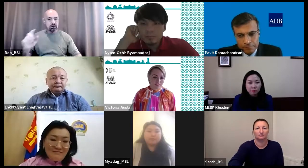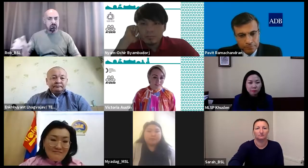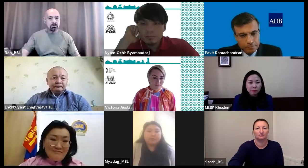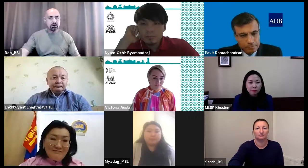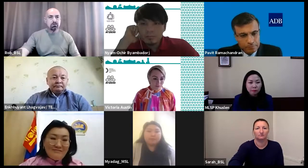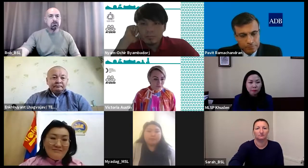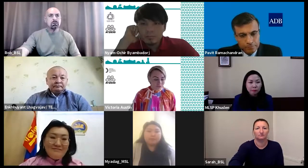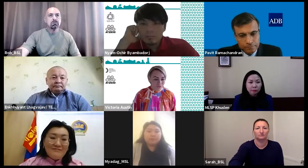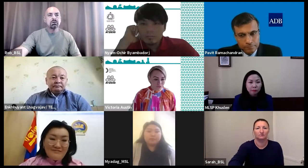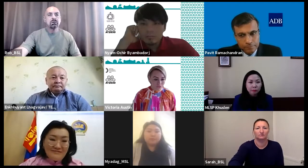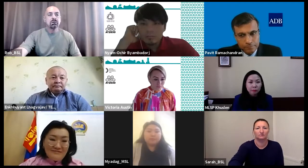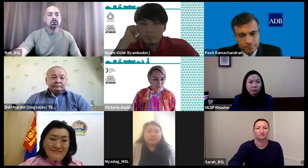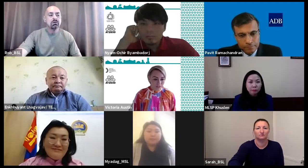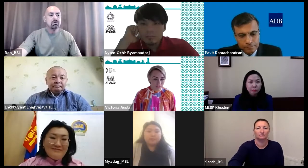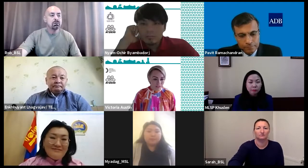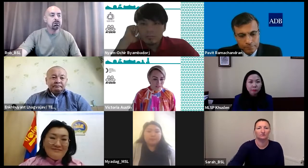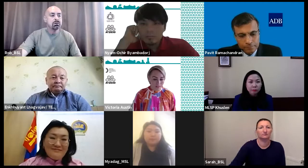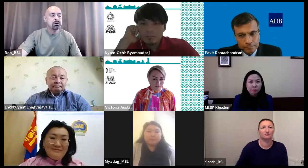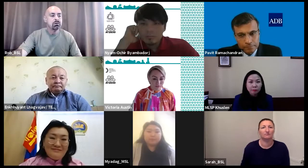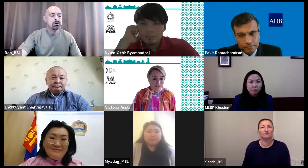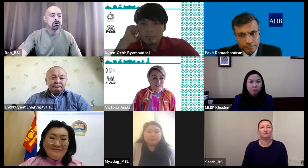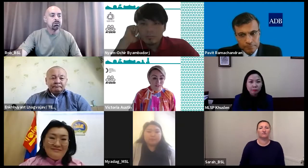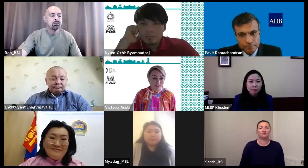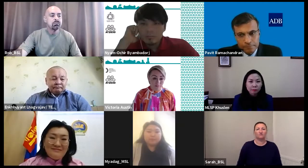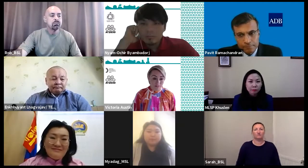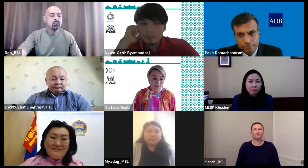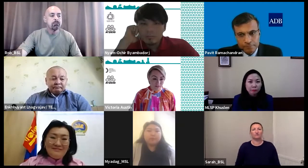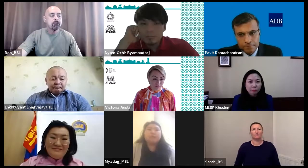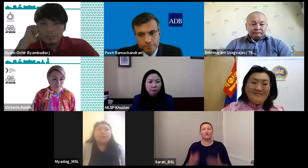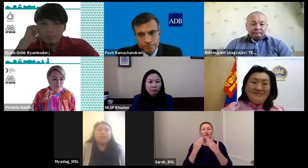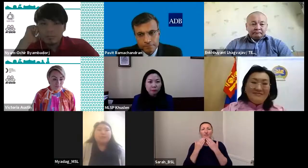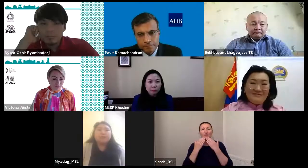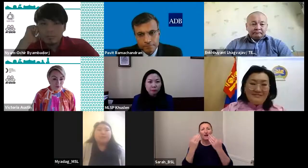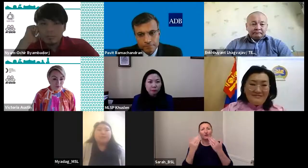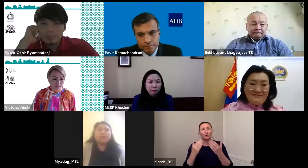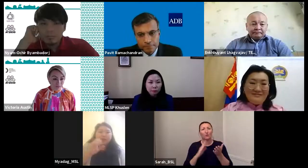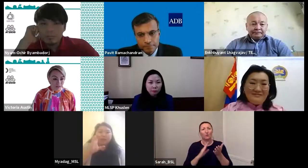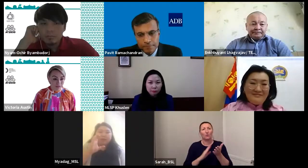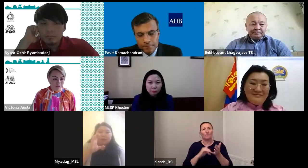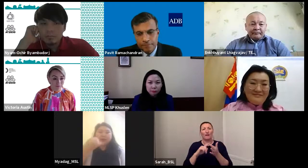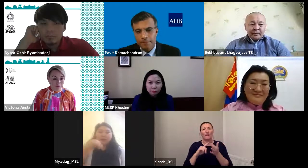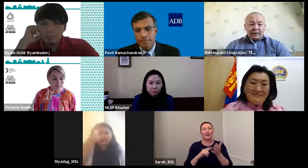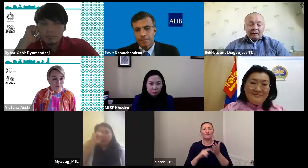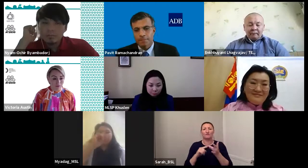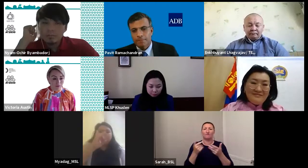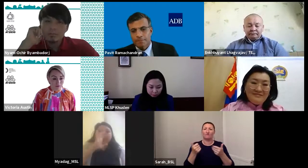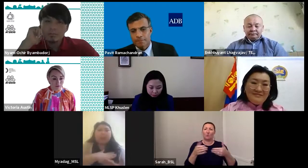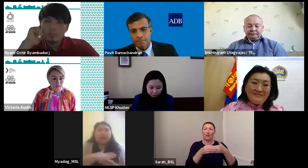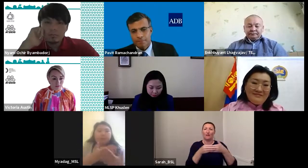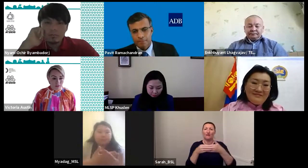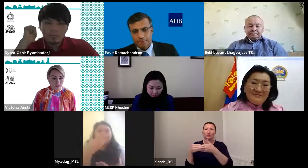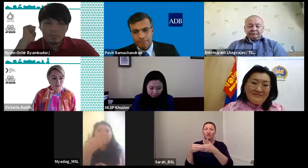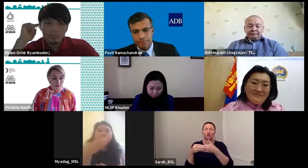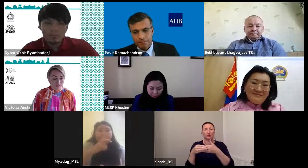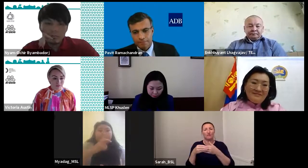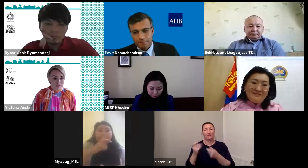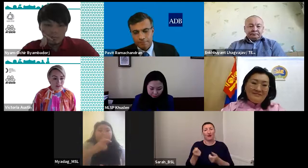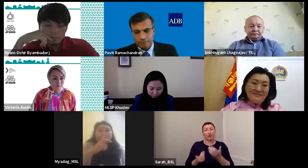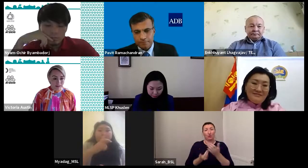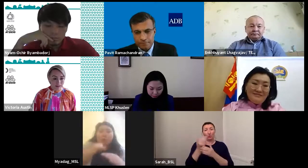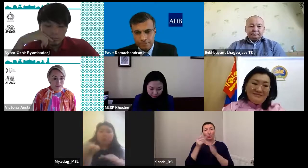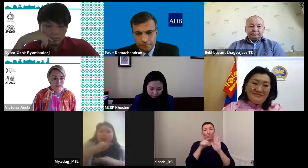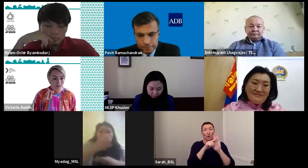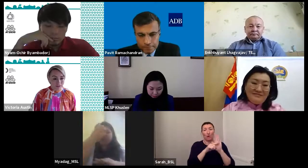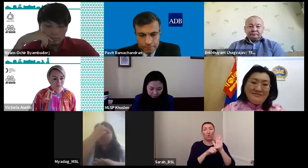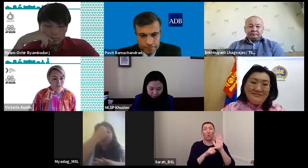Thank you, Minister, for that wonderful contribution and for your leadership within the government of Mongolia, bringing forward that new law, which will no